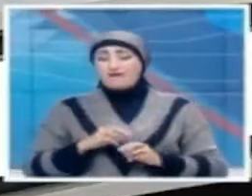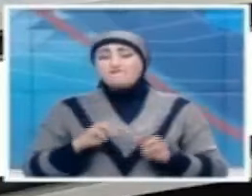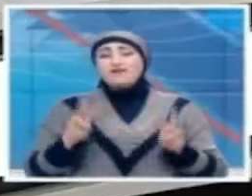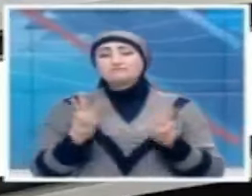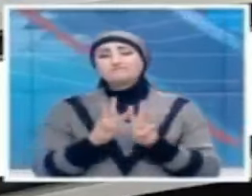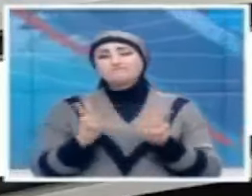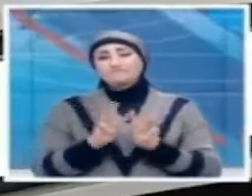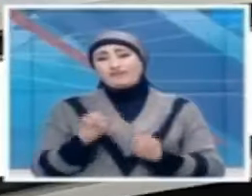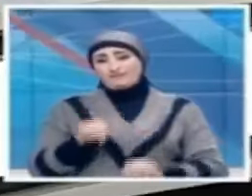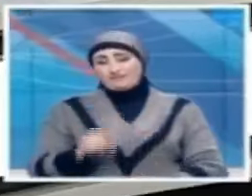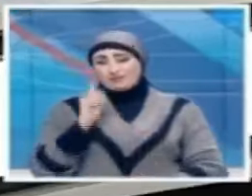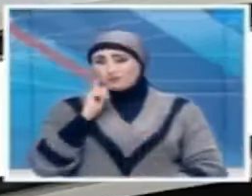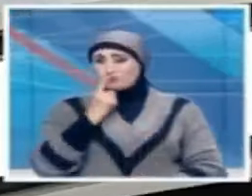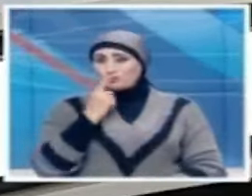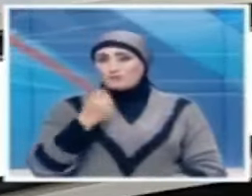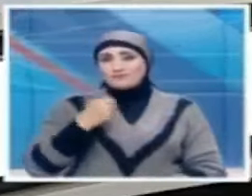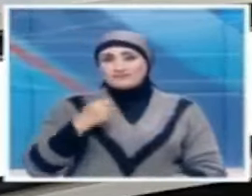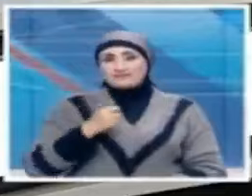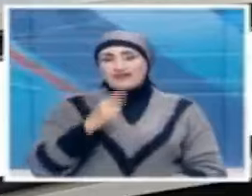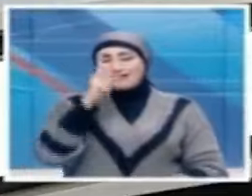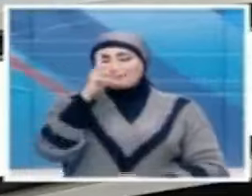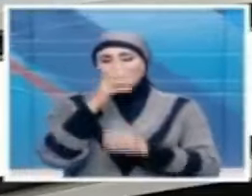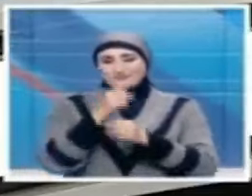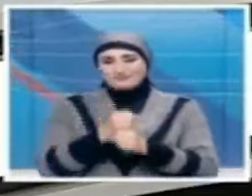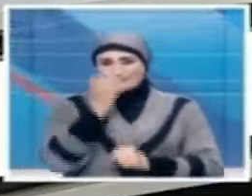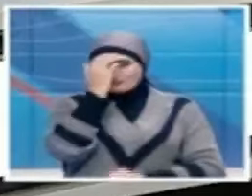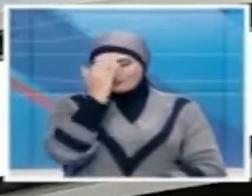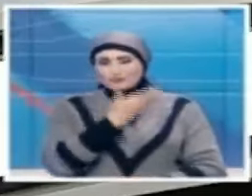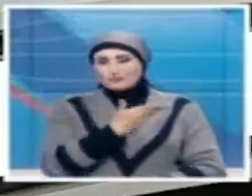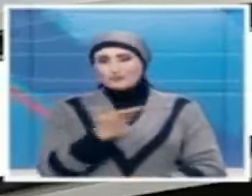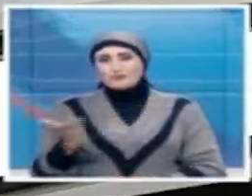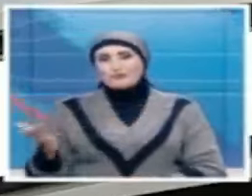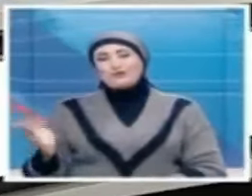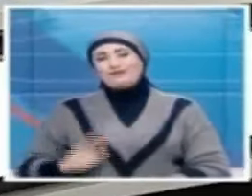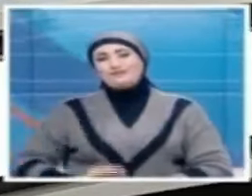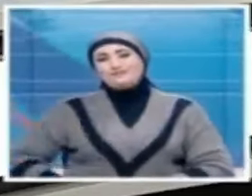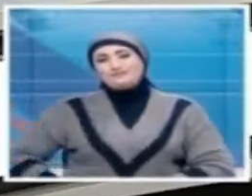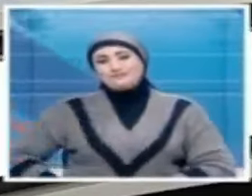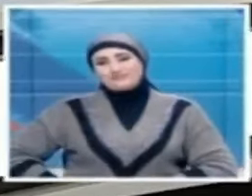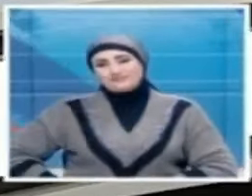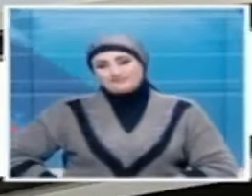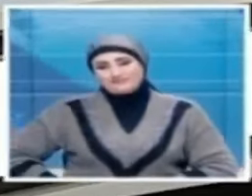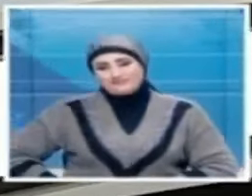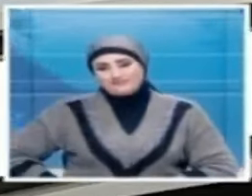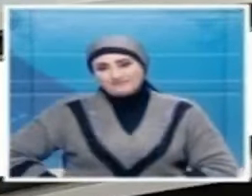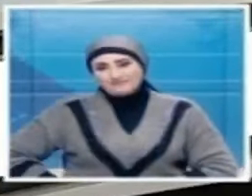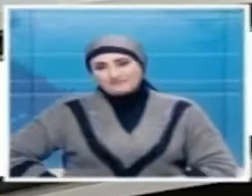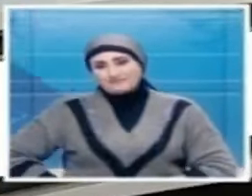مسبيرو.eg. نهاية النشرة، شكرا لحسن المتابعة، إلى اللقاء.